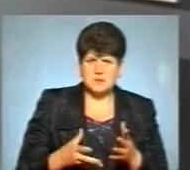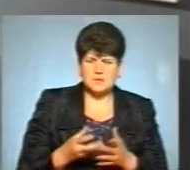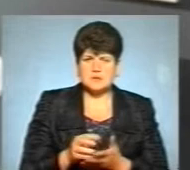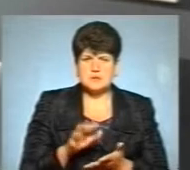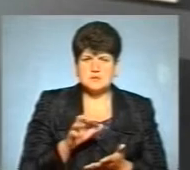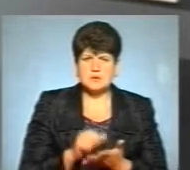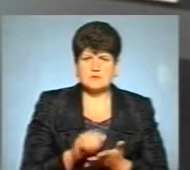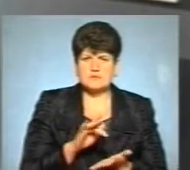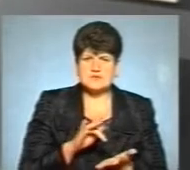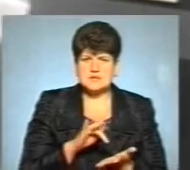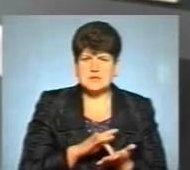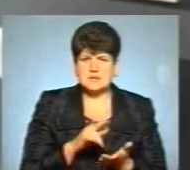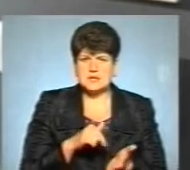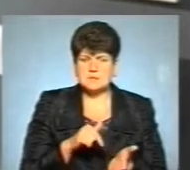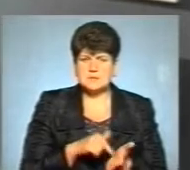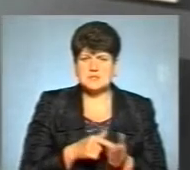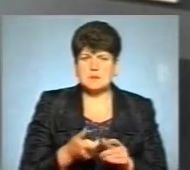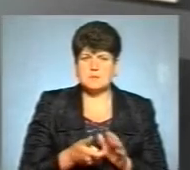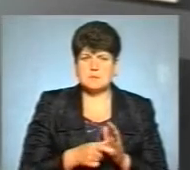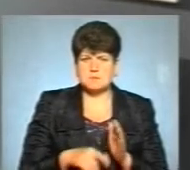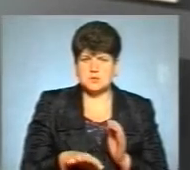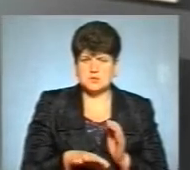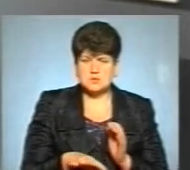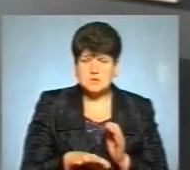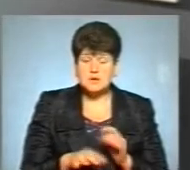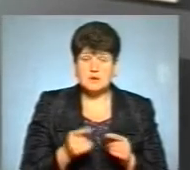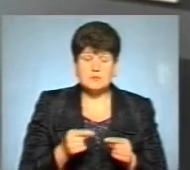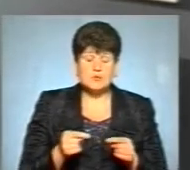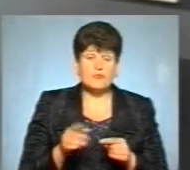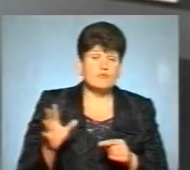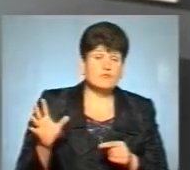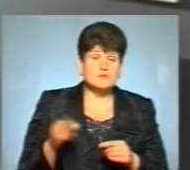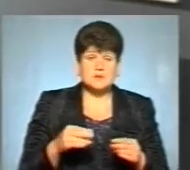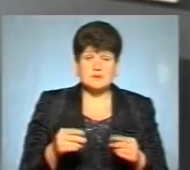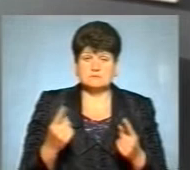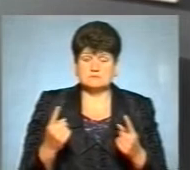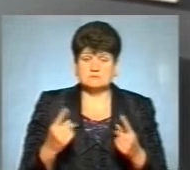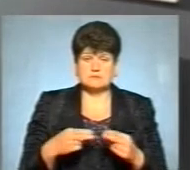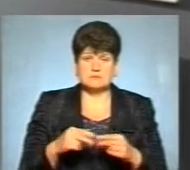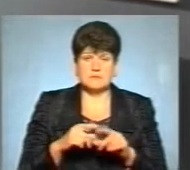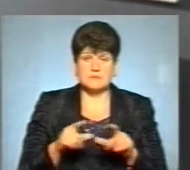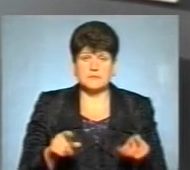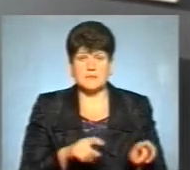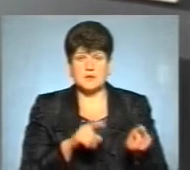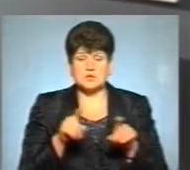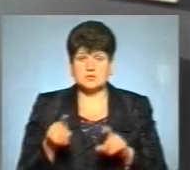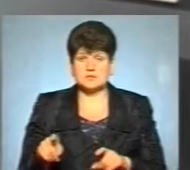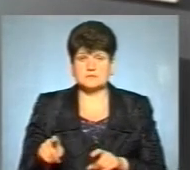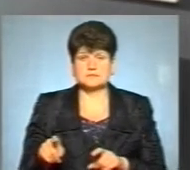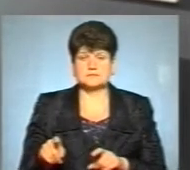в центрі міста за приміщення. Відповідно, всі супермаркети, більшість супермаркетів, перейшли на так